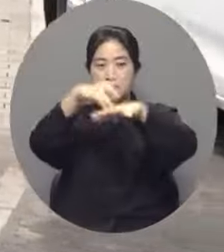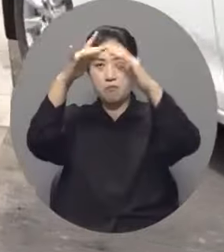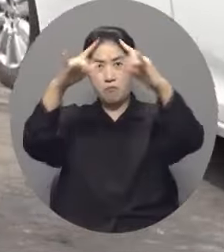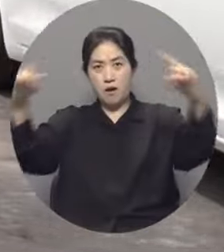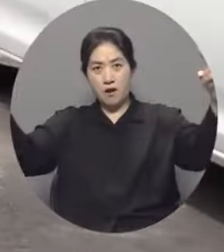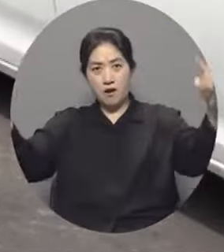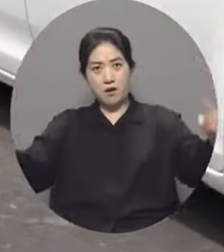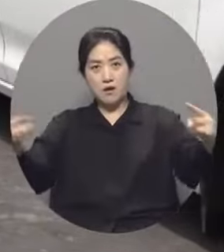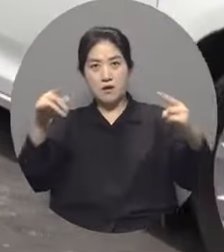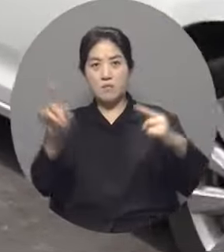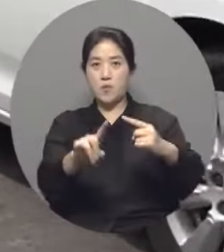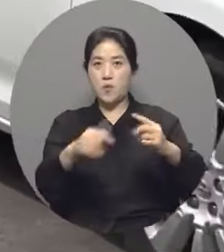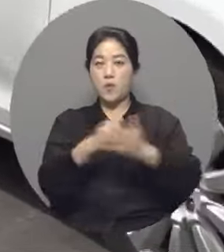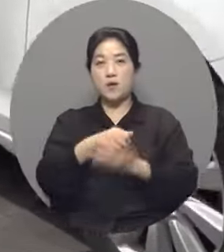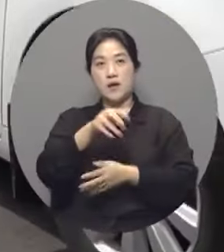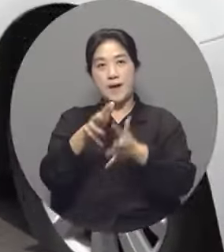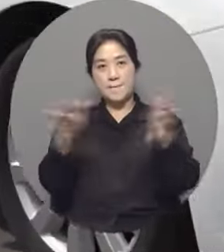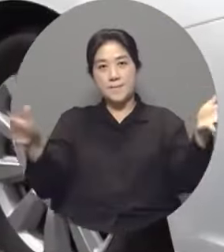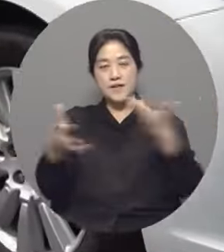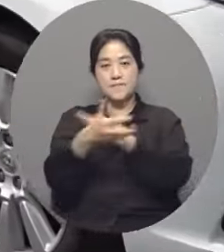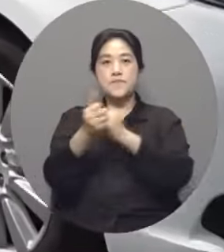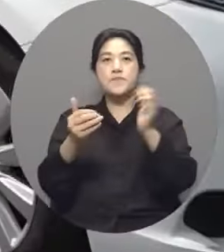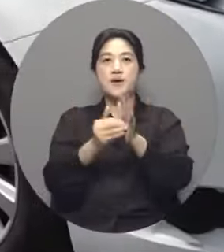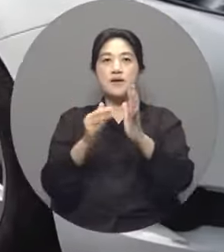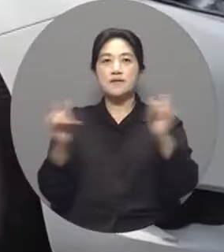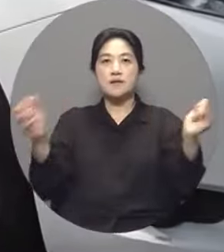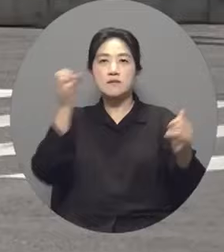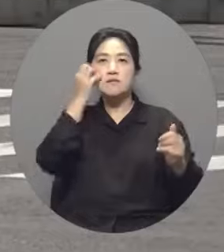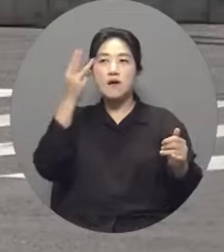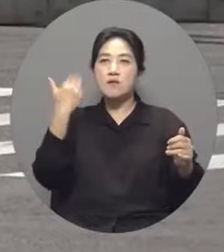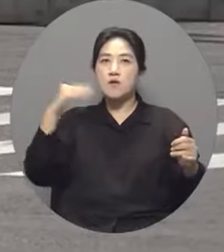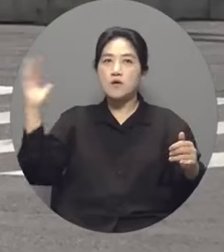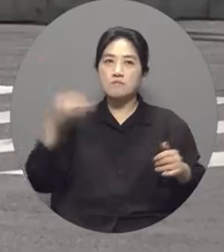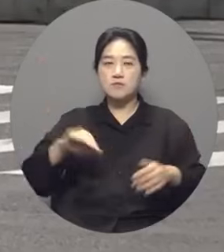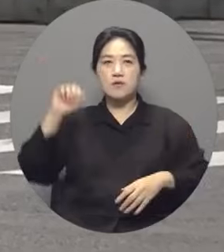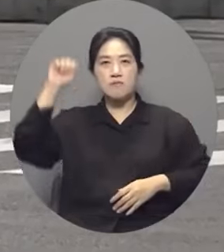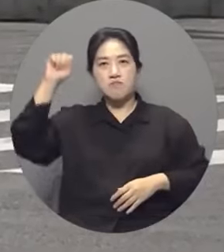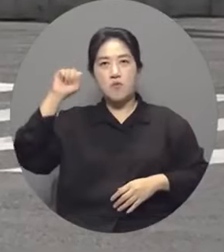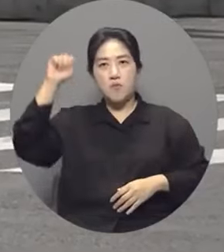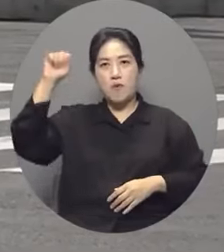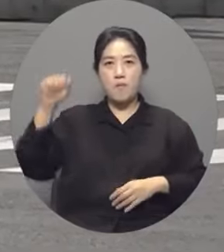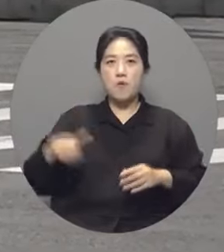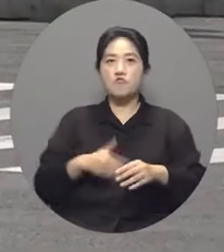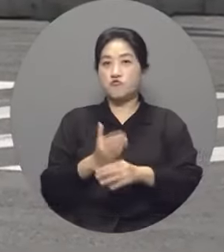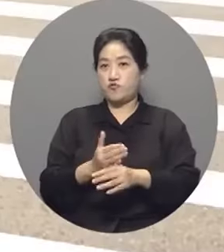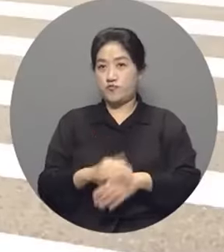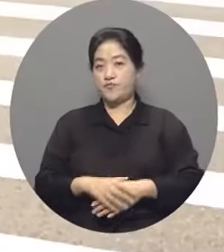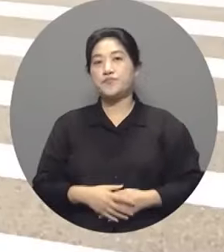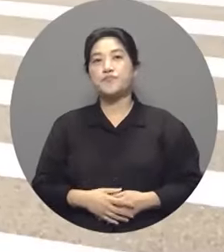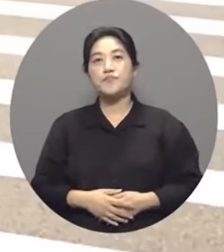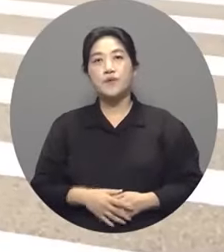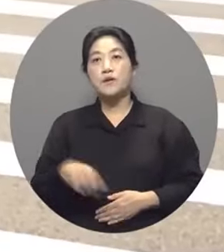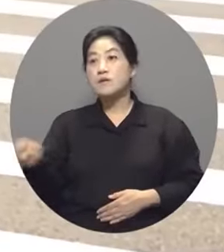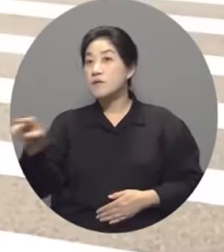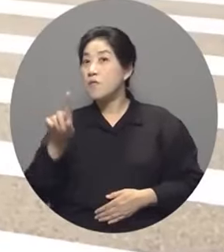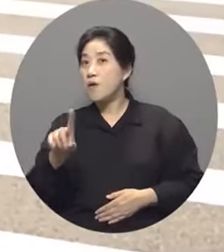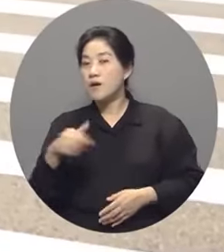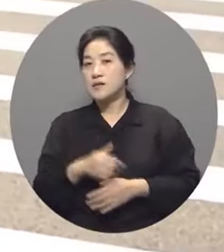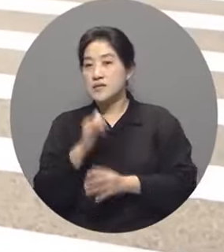있습니다. 이 아파트를 분양받은 사람들이 3개월 전부터 농성을 하고 있는 곳입니다. 이들은